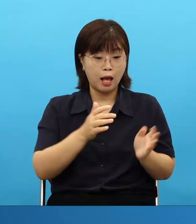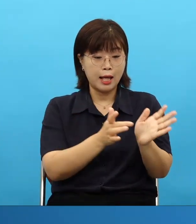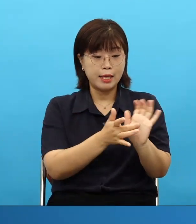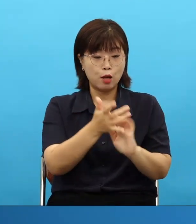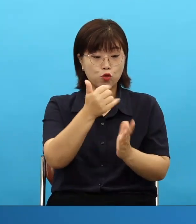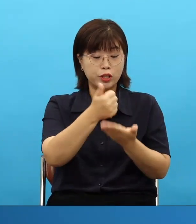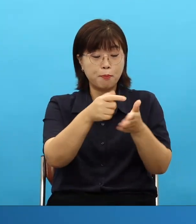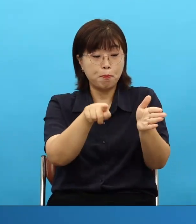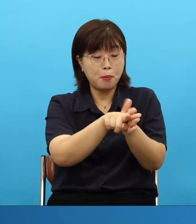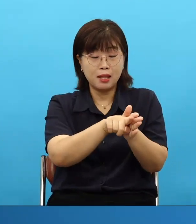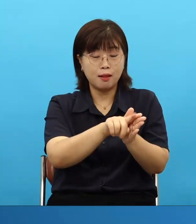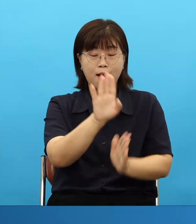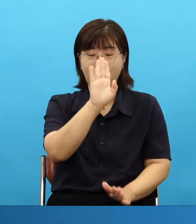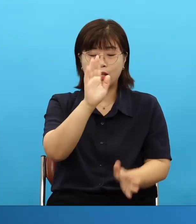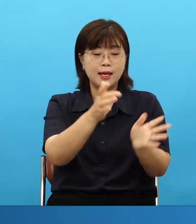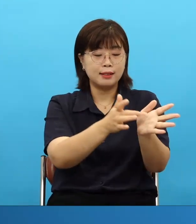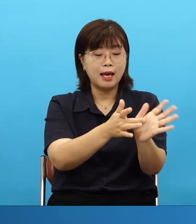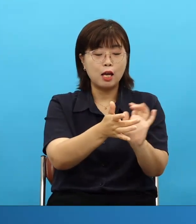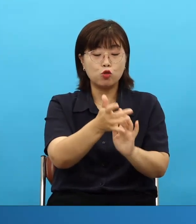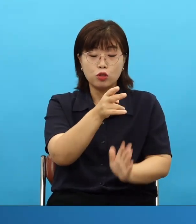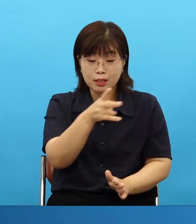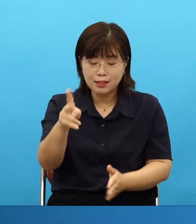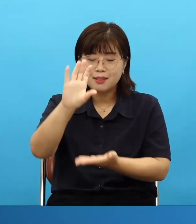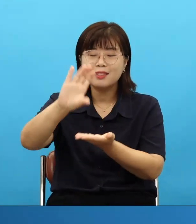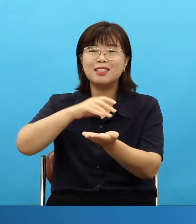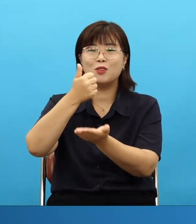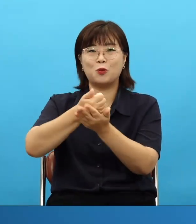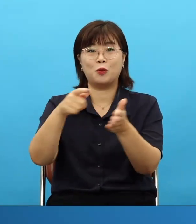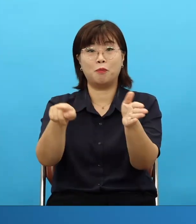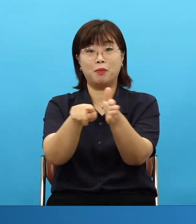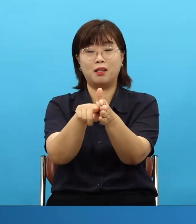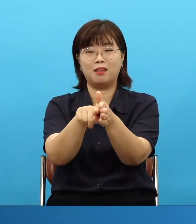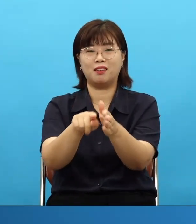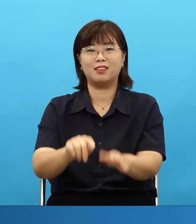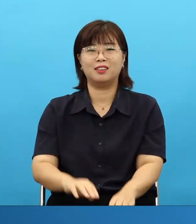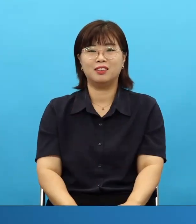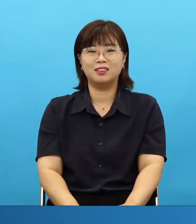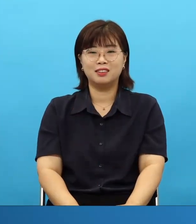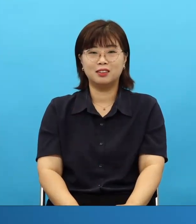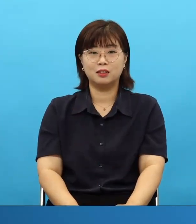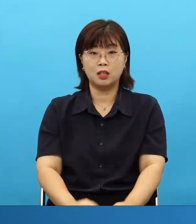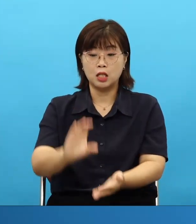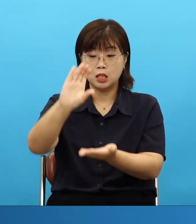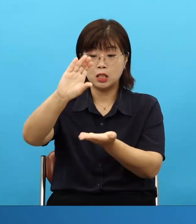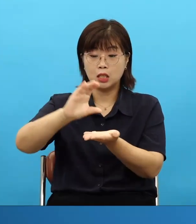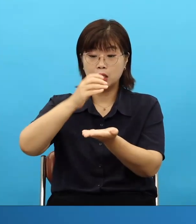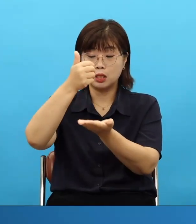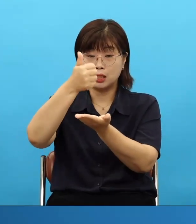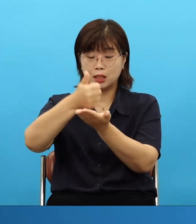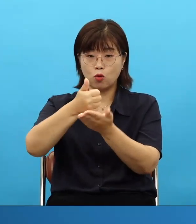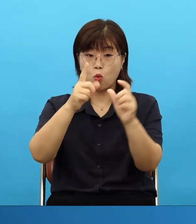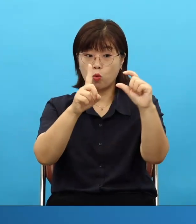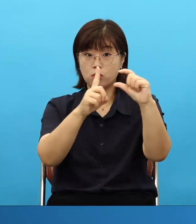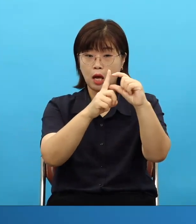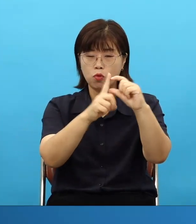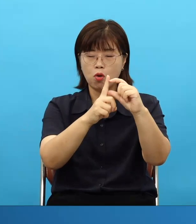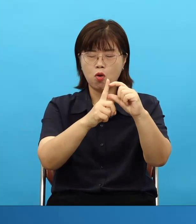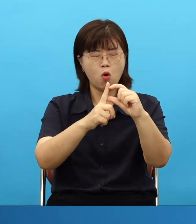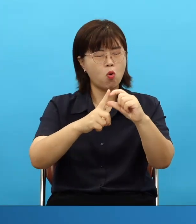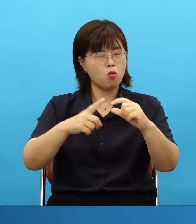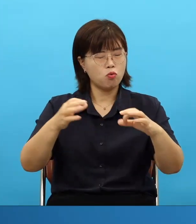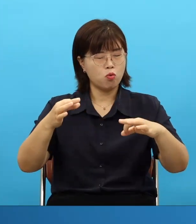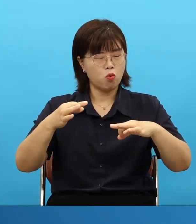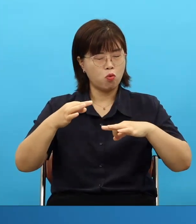in Jesus, we believe in 그래서 Jesus 이 Christ. 그리스도라는 단어는 엄청난 단어입니다. And this word Christ is not just your average